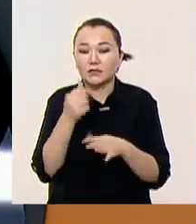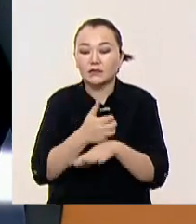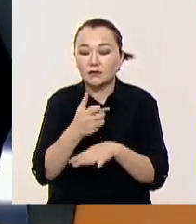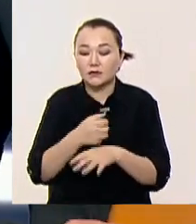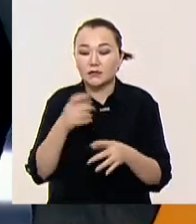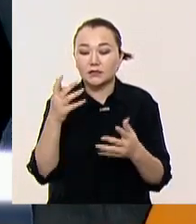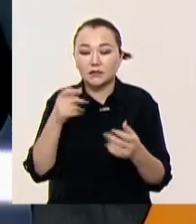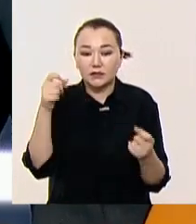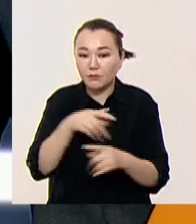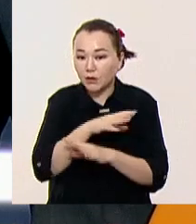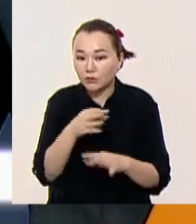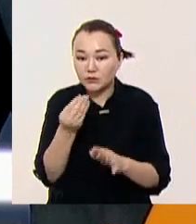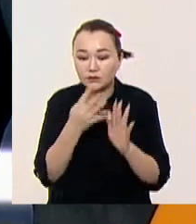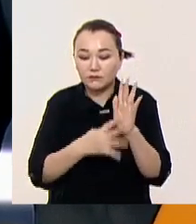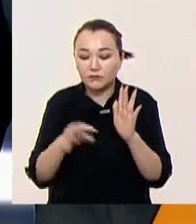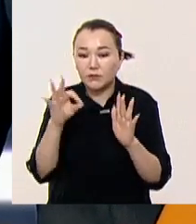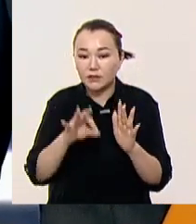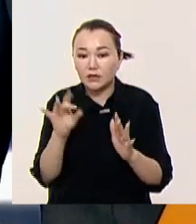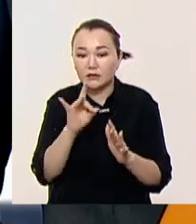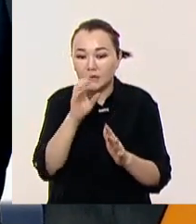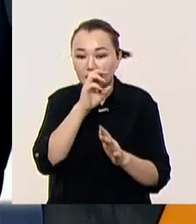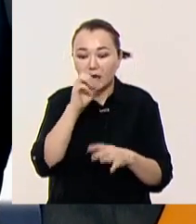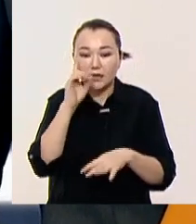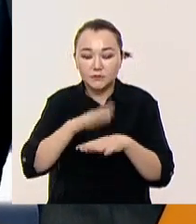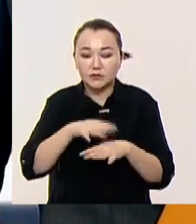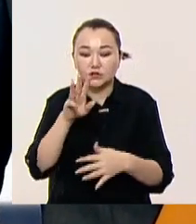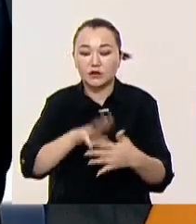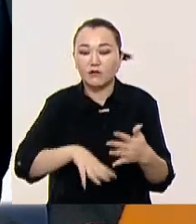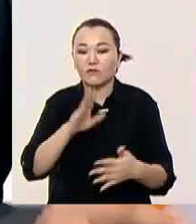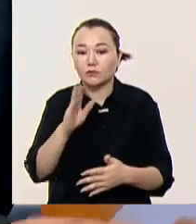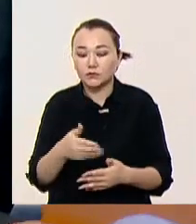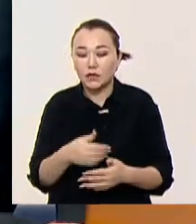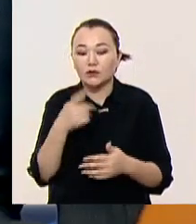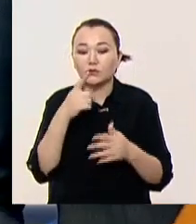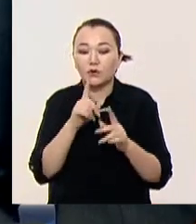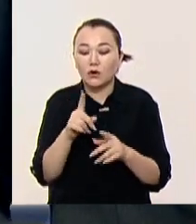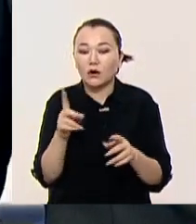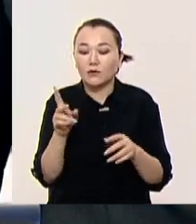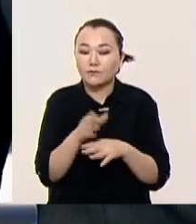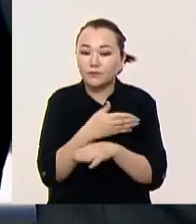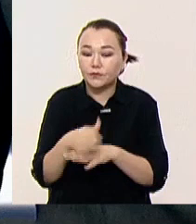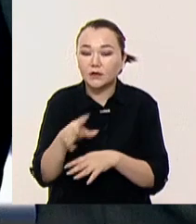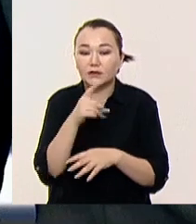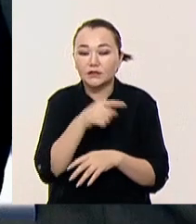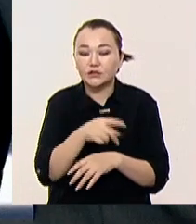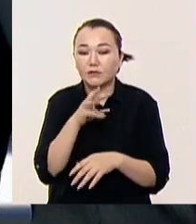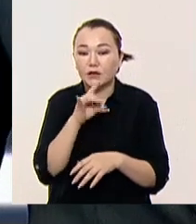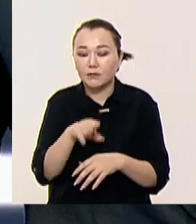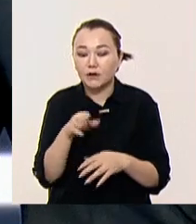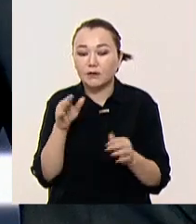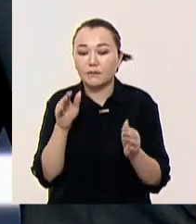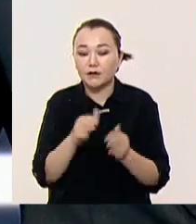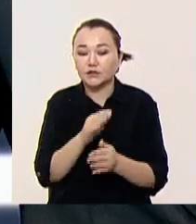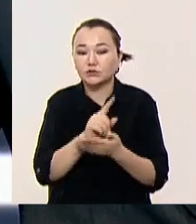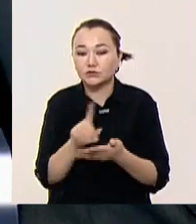сәйкес келмеген соманың 90% мөлшерінде әкімшілік айыппұл салынады. Бірақ айырмашылық 1000 айлық есептік көрсеткіштен кем болмауы